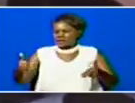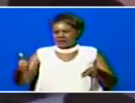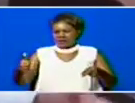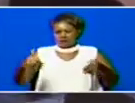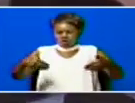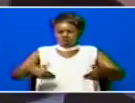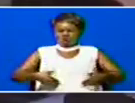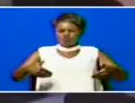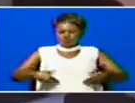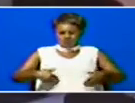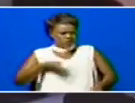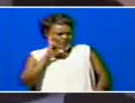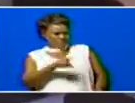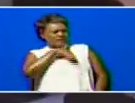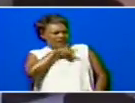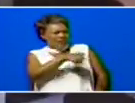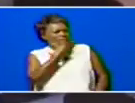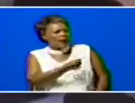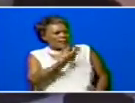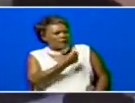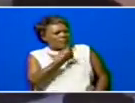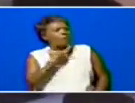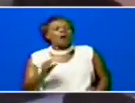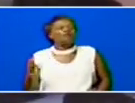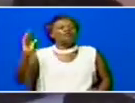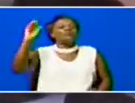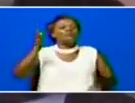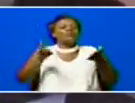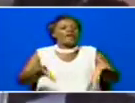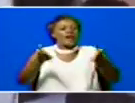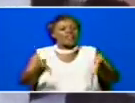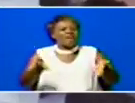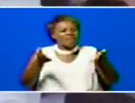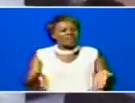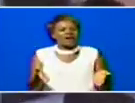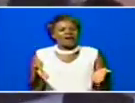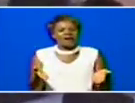Wale vijana wa beach kumuona hivi, baba wanataka kumuapisha hapo.